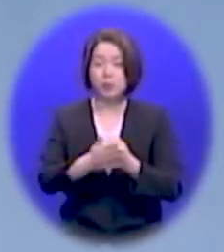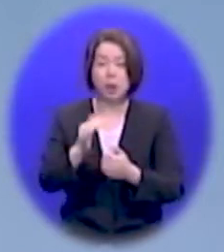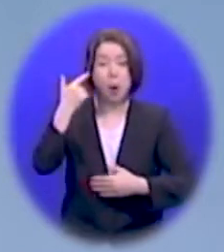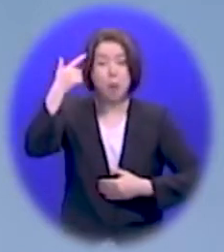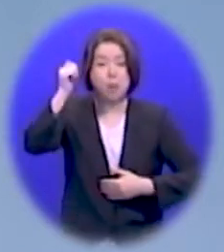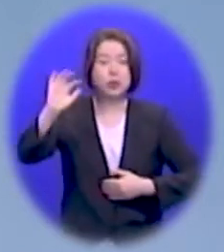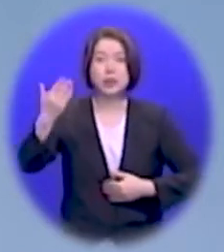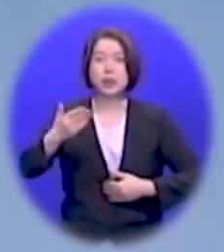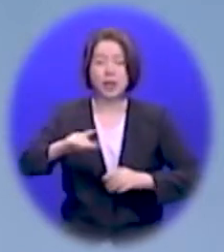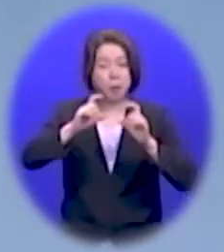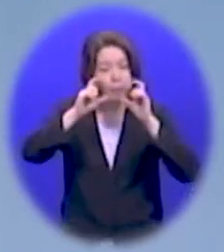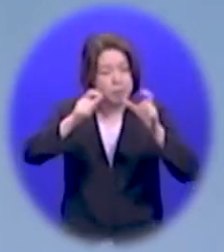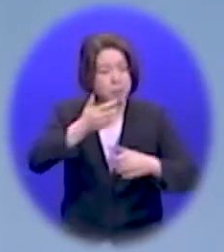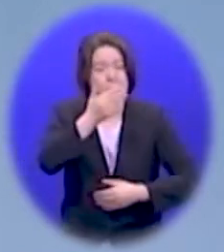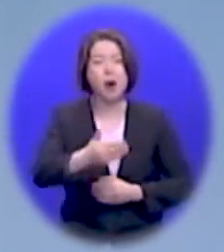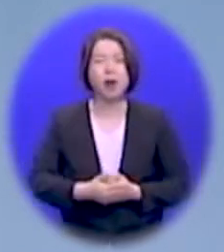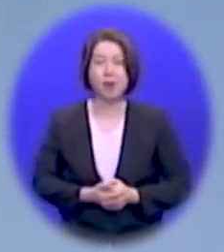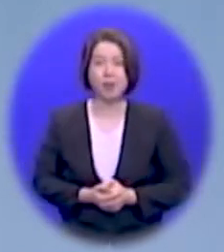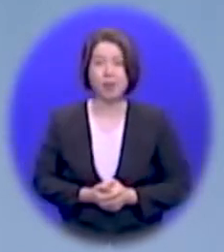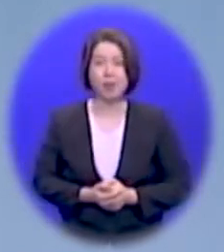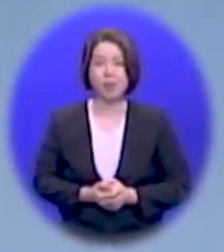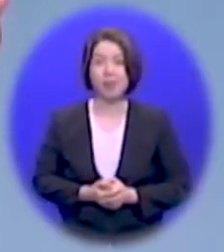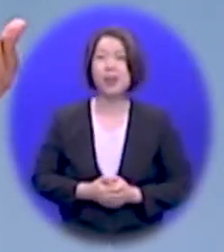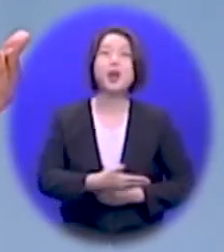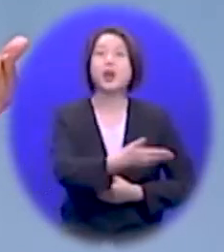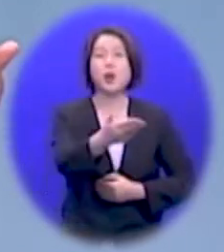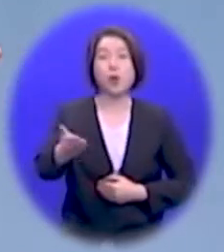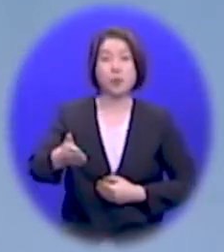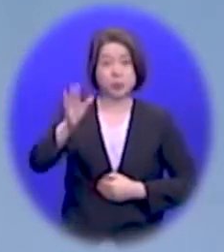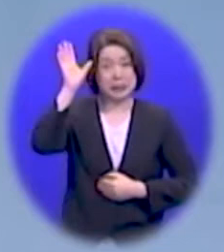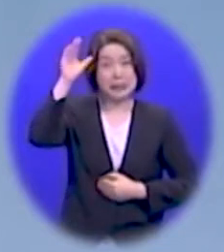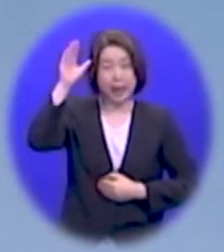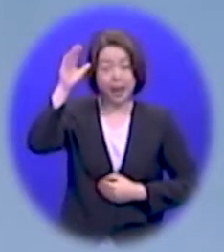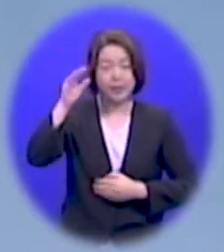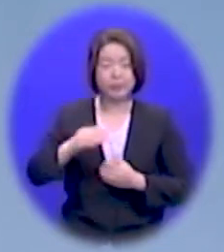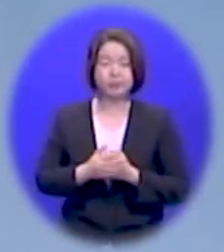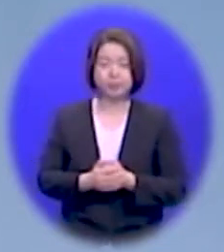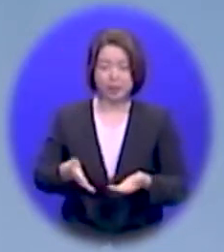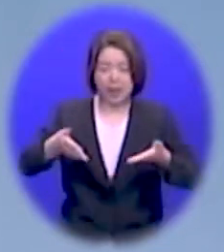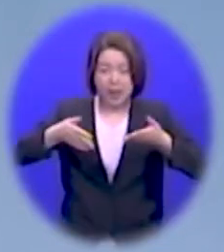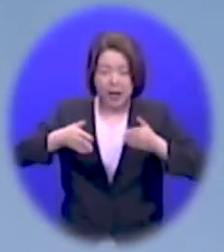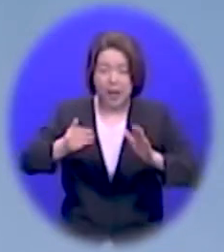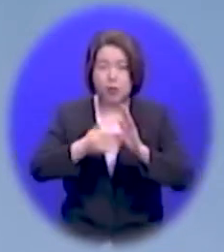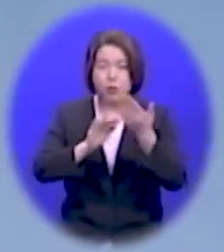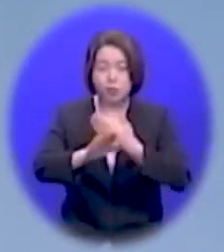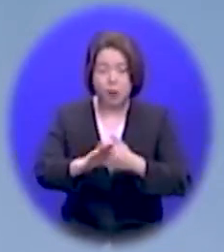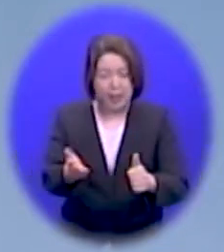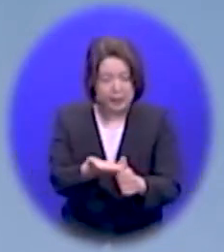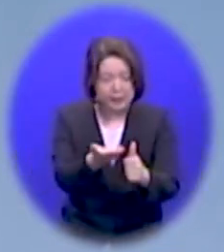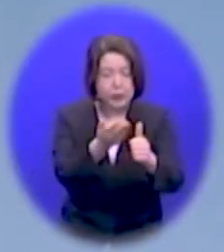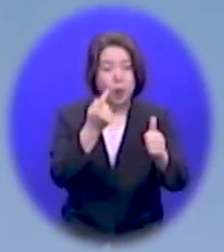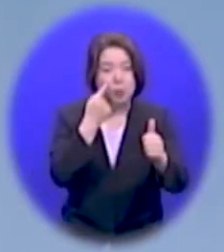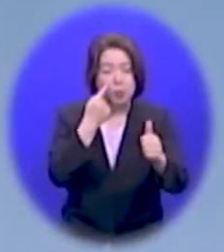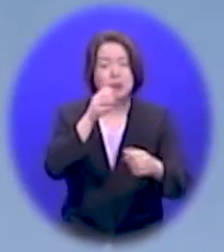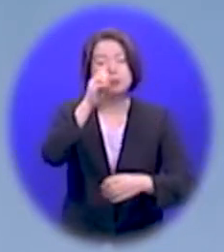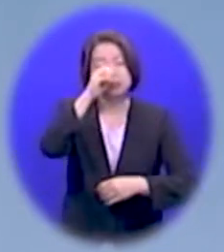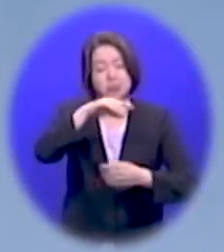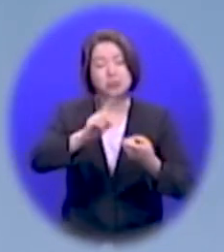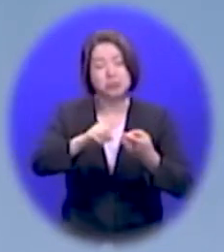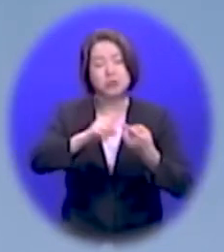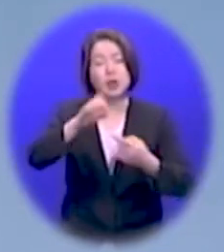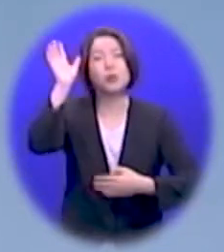거라는 단정을 할 수 있겠어요 여러분 개는 요 낳아 놓고 길러 보면 그냥 개요